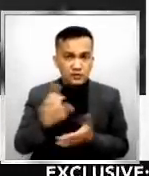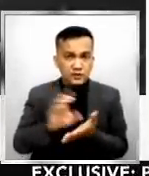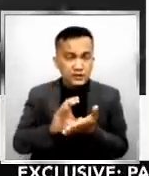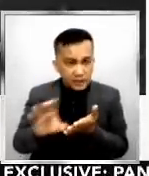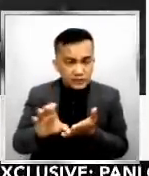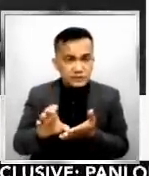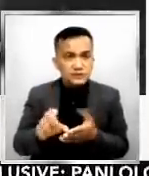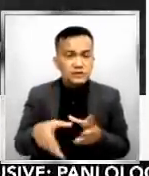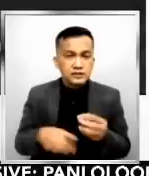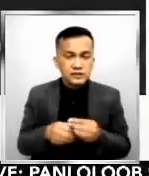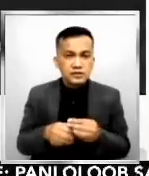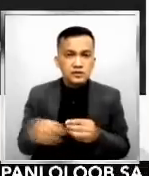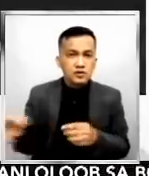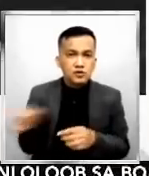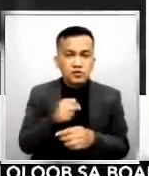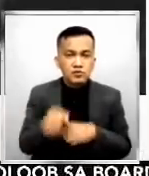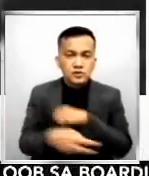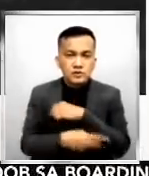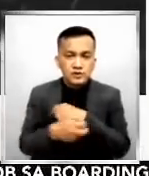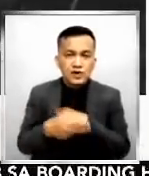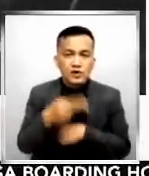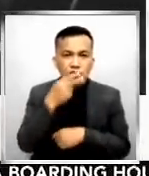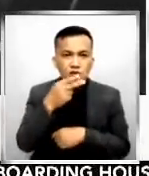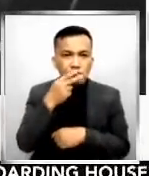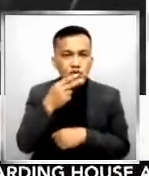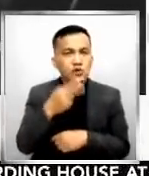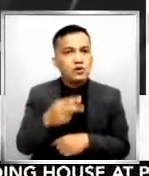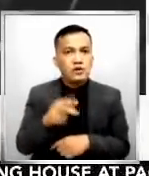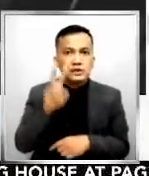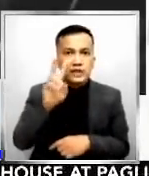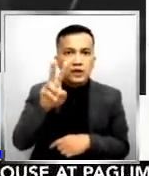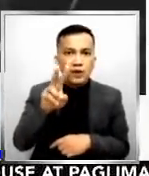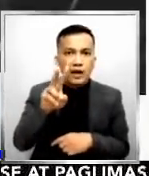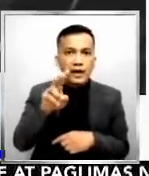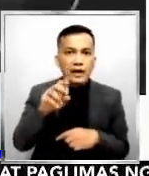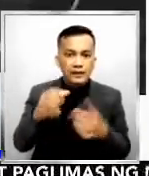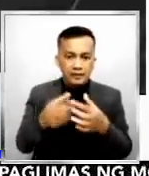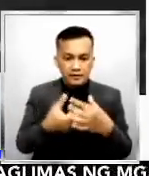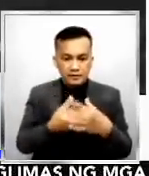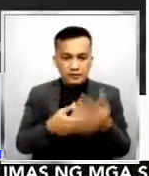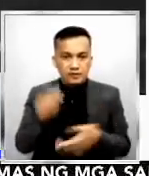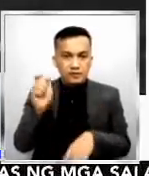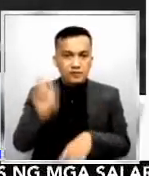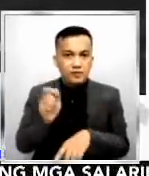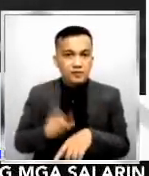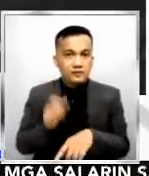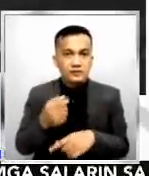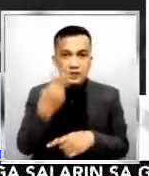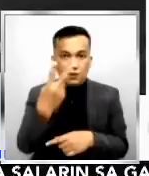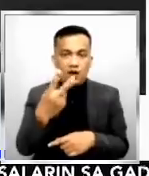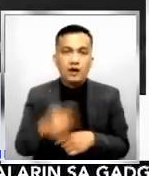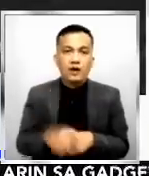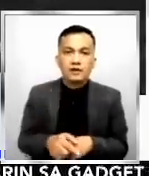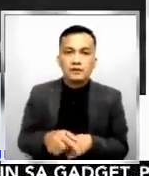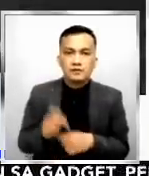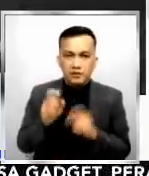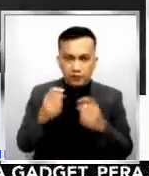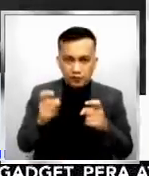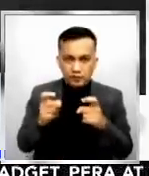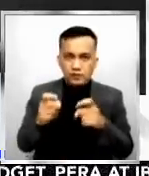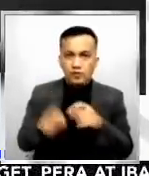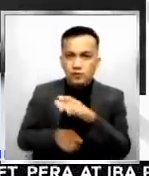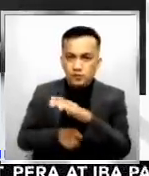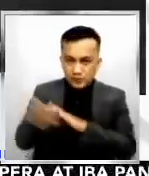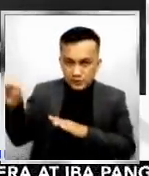ng sigarilyo pong dalawang pack. Pagkatapos, nagmamadaling tumakas ang mga suspect, bitbit ang mga gadgets, pera at iba